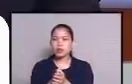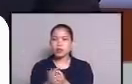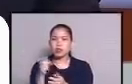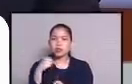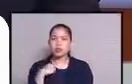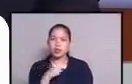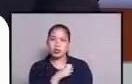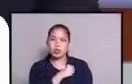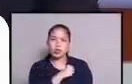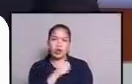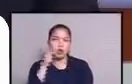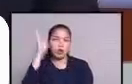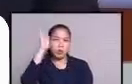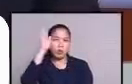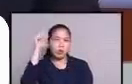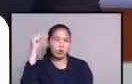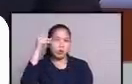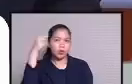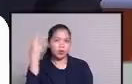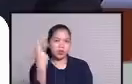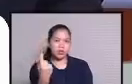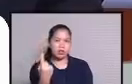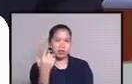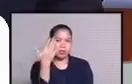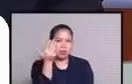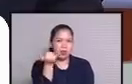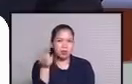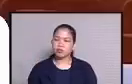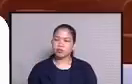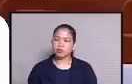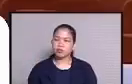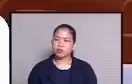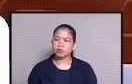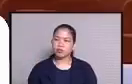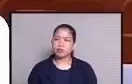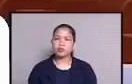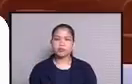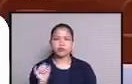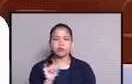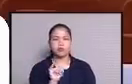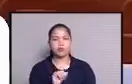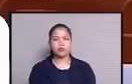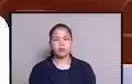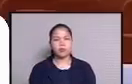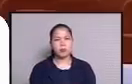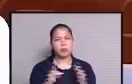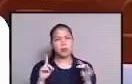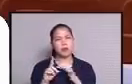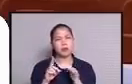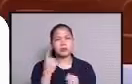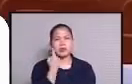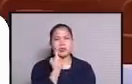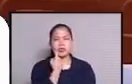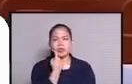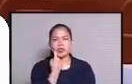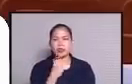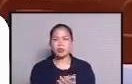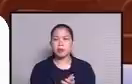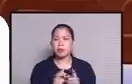Senator-elect Bongo, mag-isa lang. Anong nangyari? Bakit daw? Oo nga, Rafi, napansin din natin yun eh.